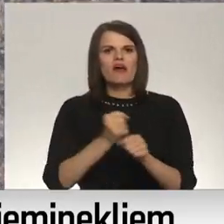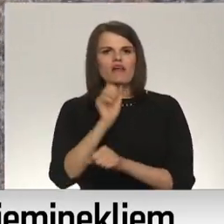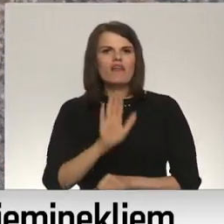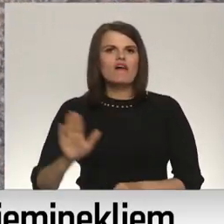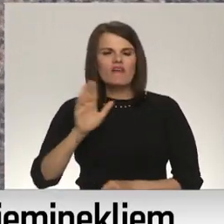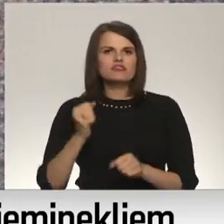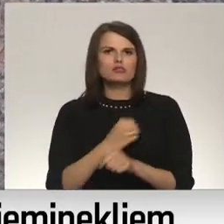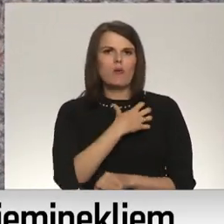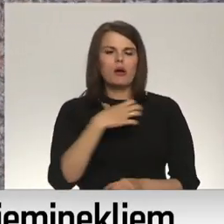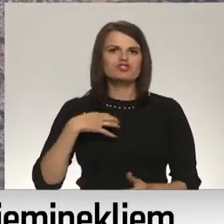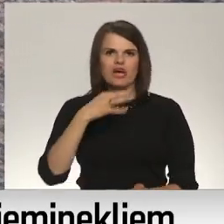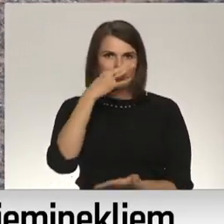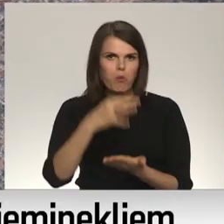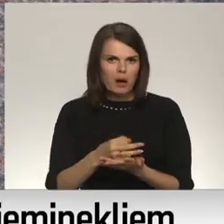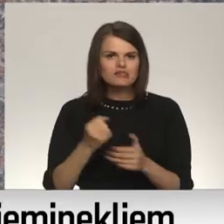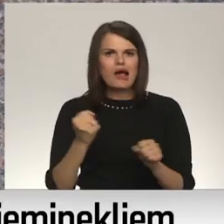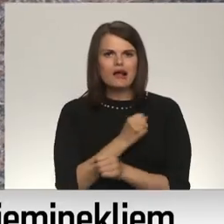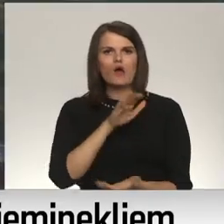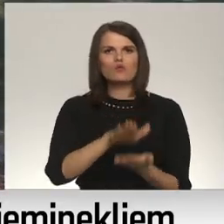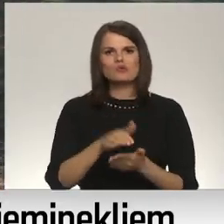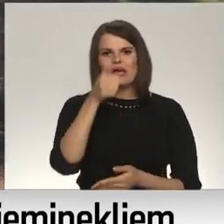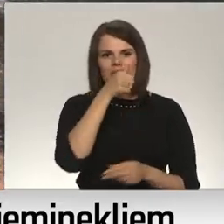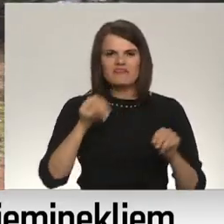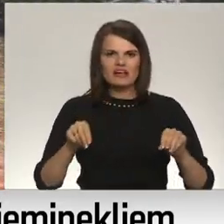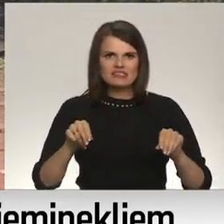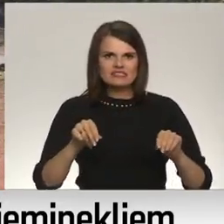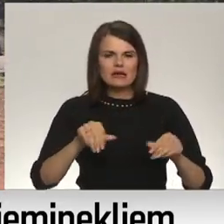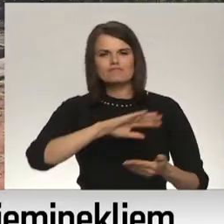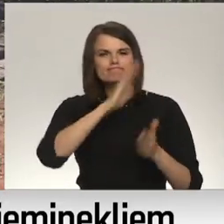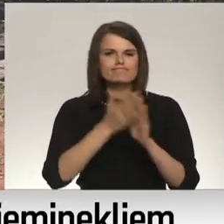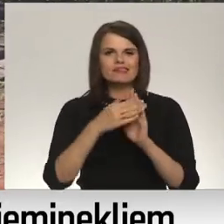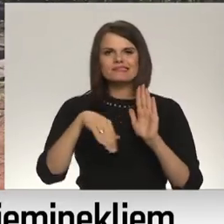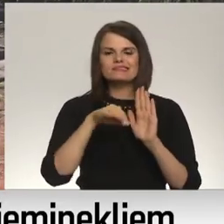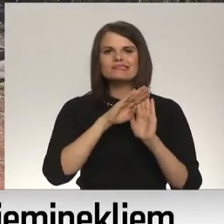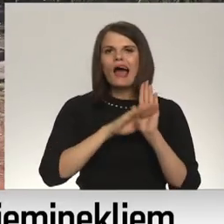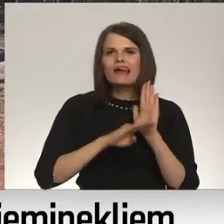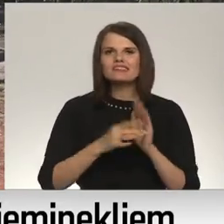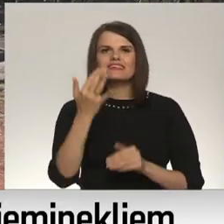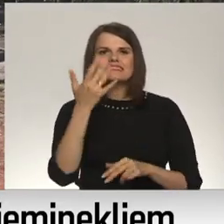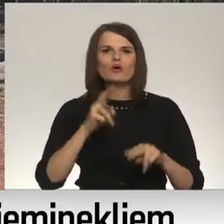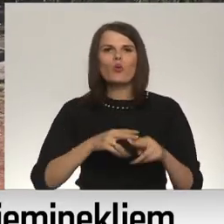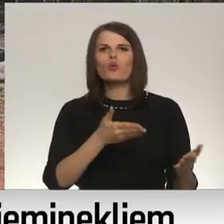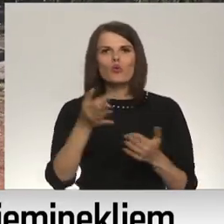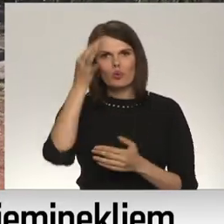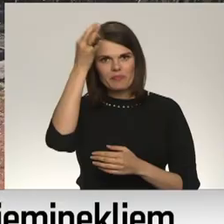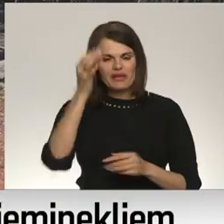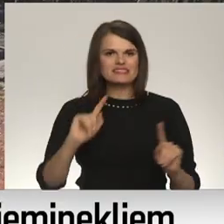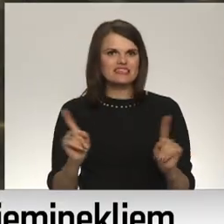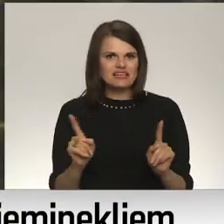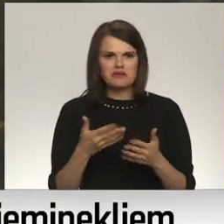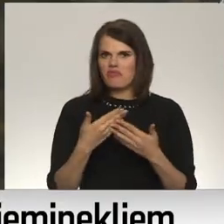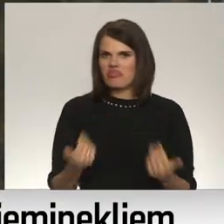gan pašvaldību pārziņā, gan uz privātām zemēm. Vienota apkopota saraksta, cik un kur precīzi tie atrodas,